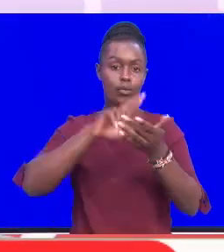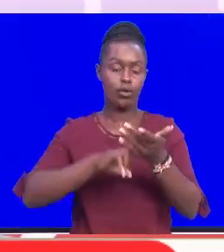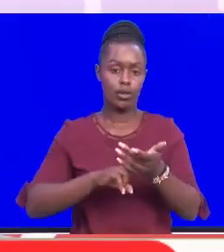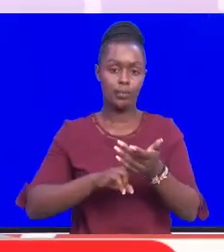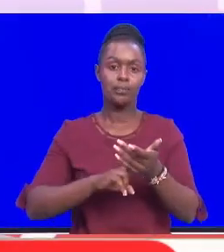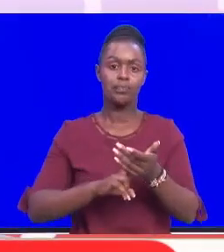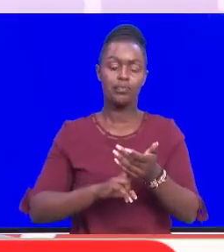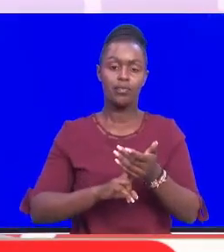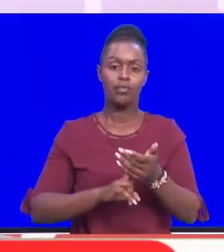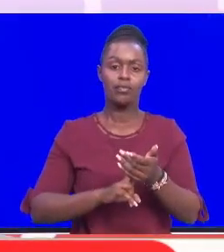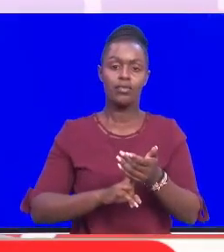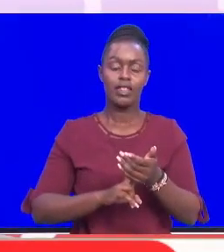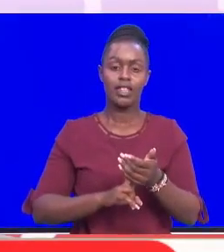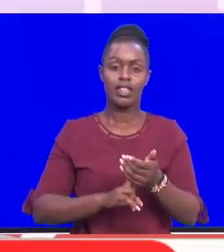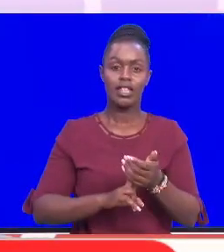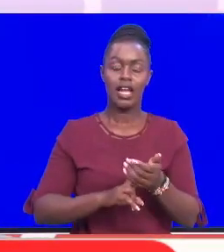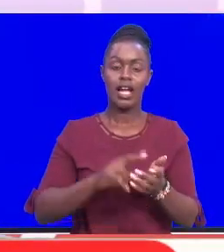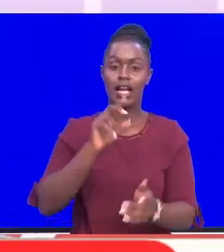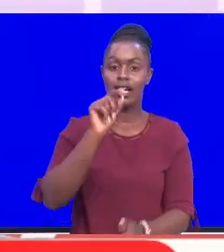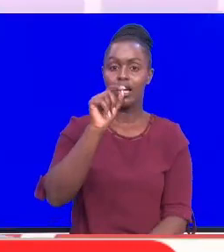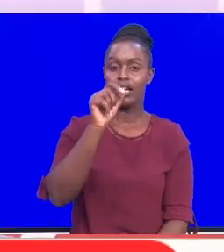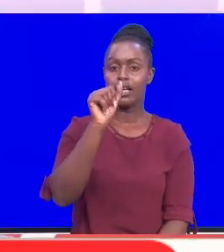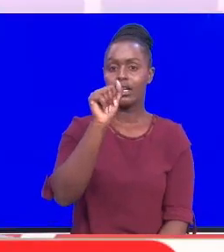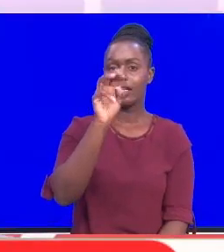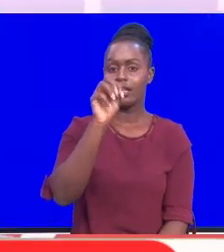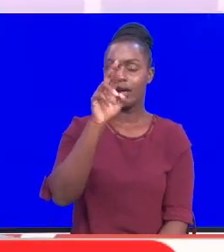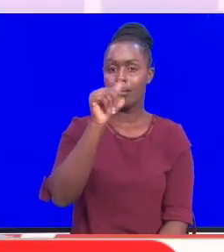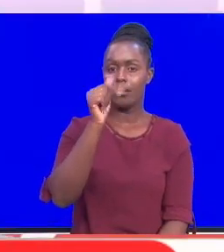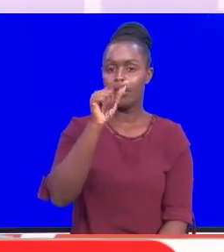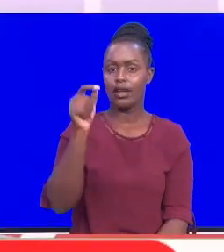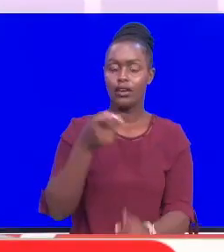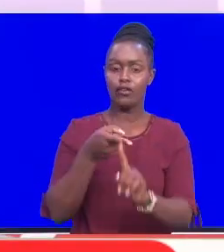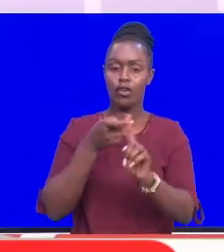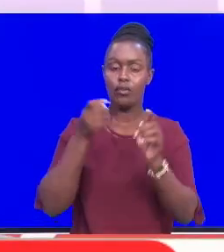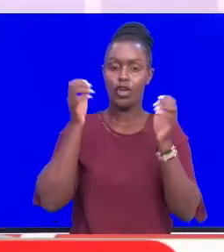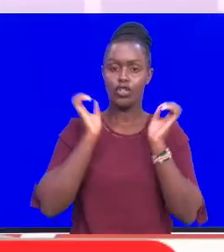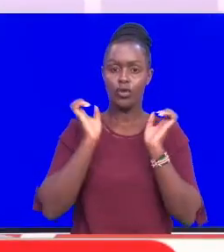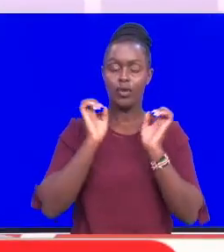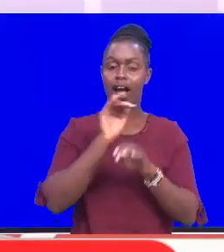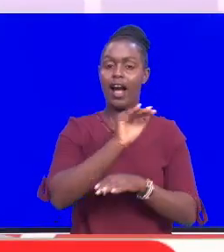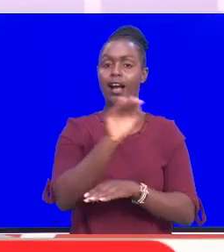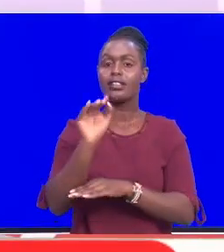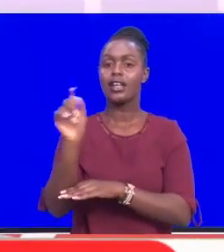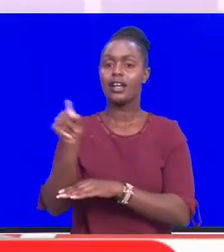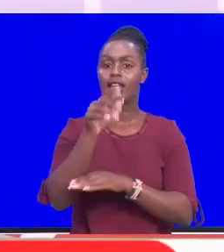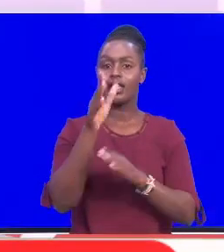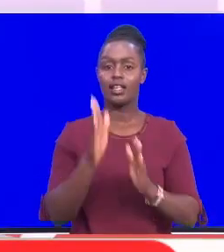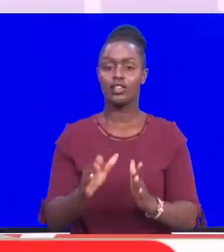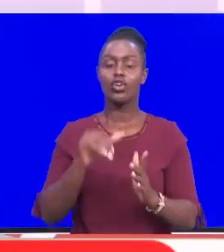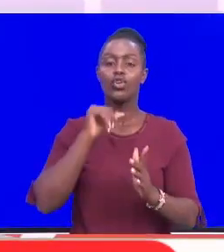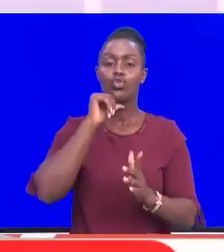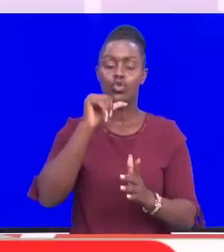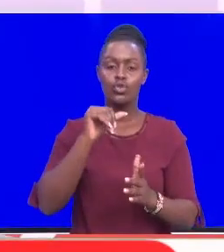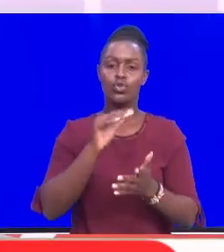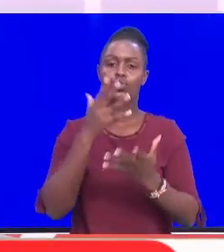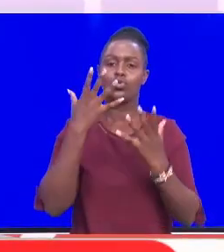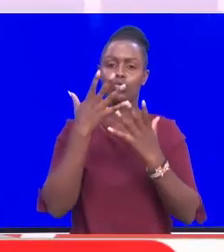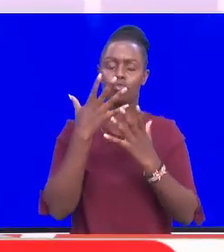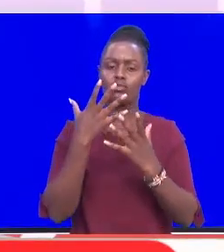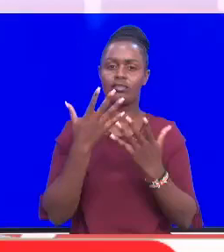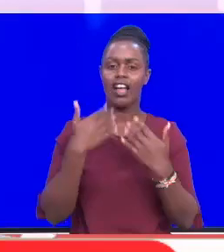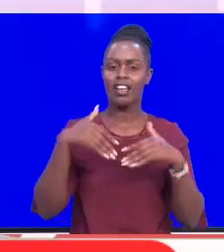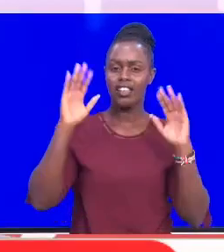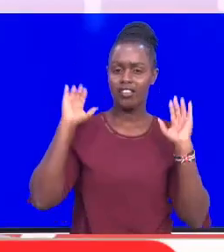wa zamani wa Ethiopia Tamrat Lain amewataka wa Kenya kutokata tamaa kamwe na